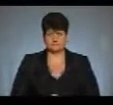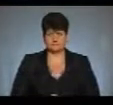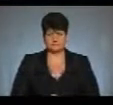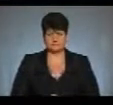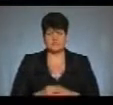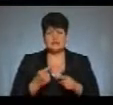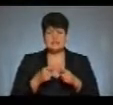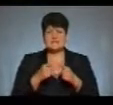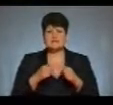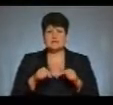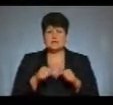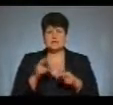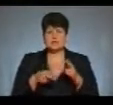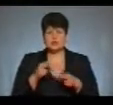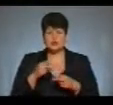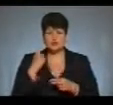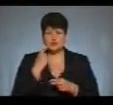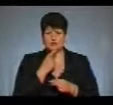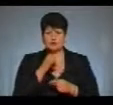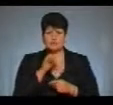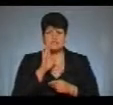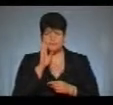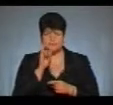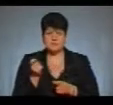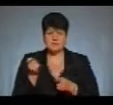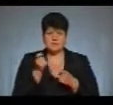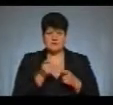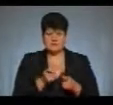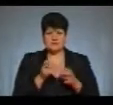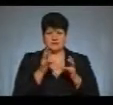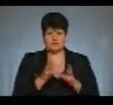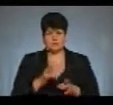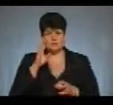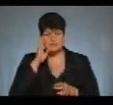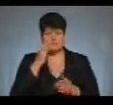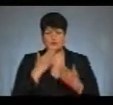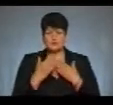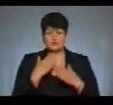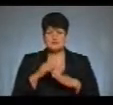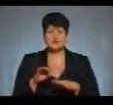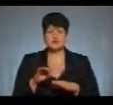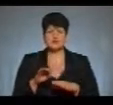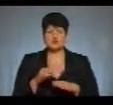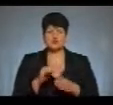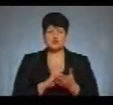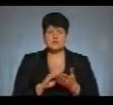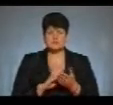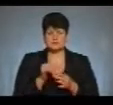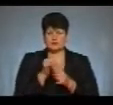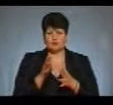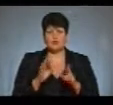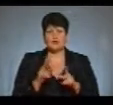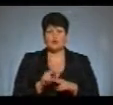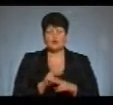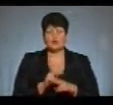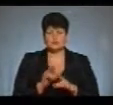Це відділення хірургічної стоматології, куди вранці перевели травмованого чоловіка. Спілкуватися з журналістами він не в стані. Як його